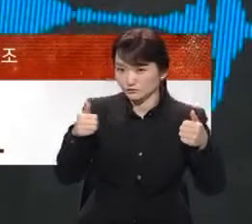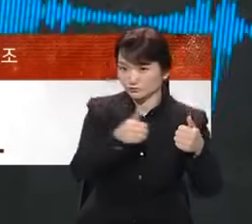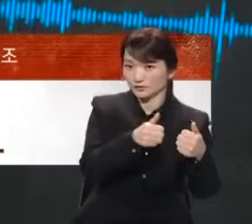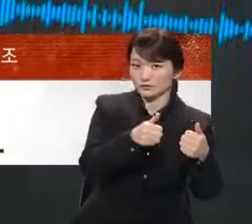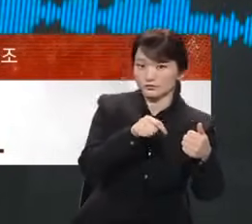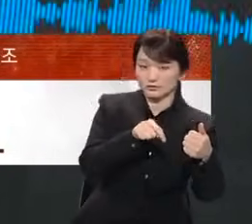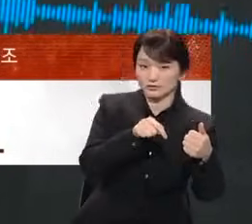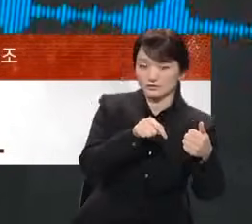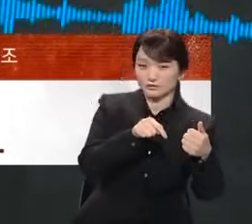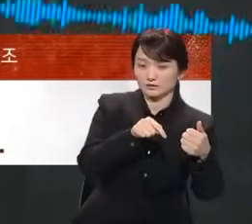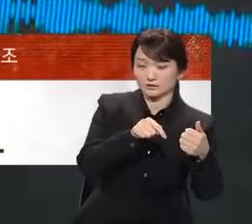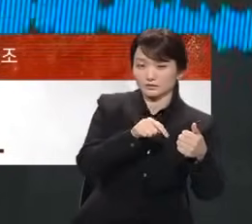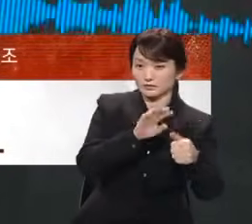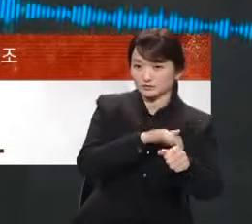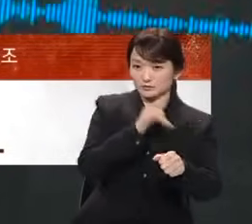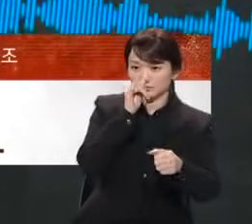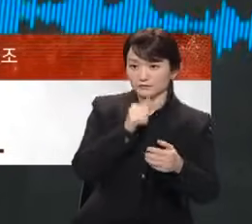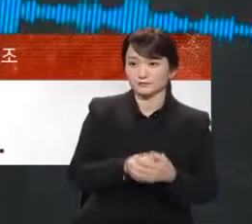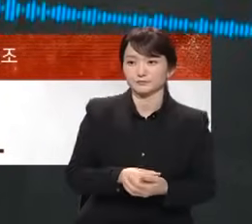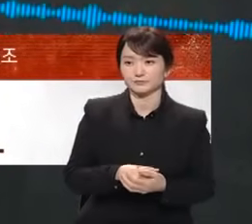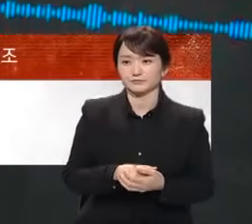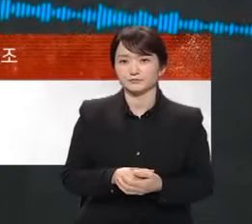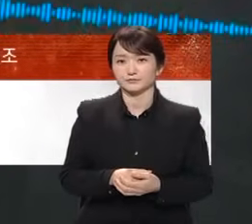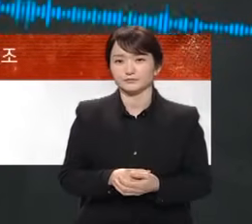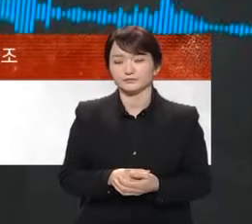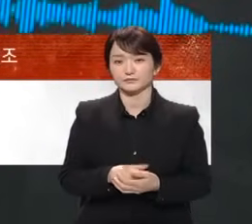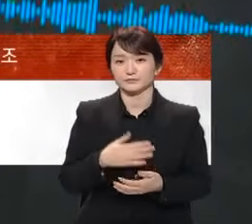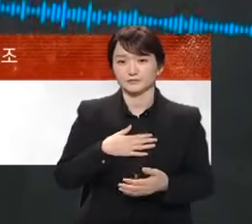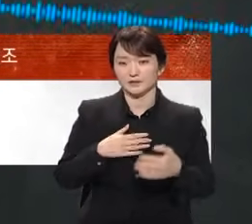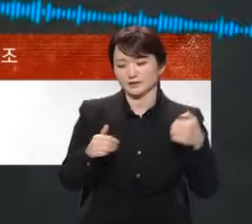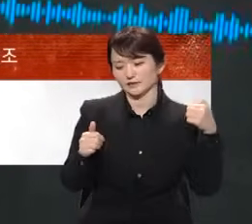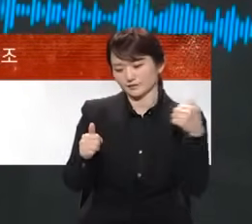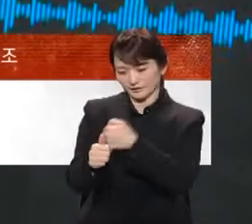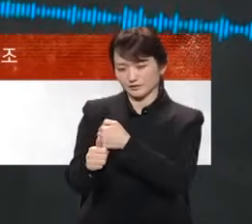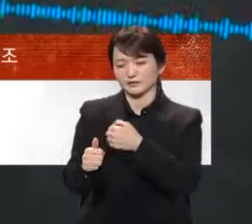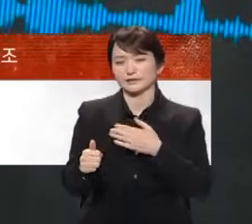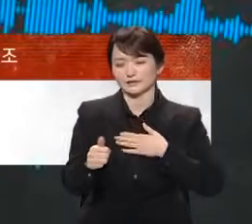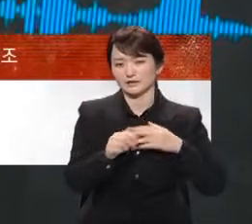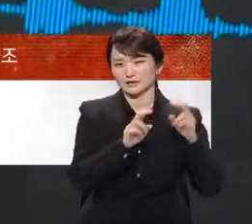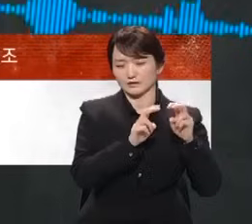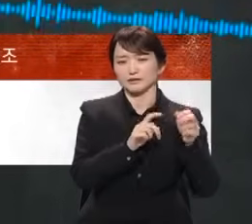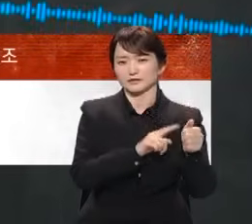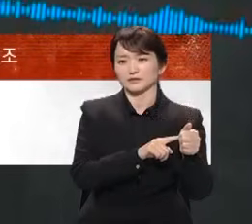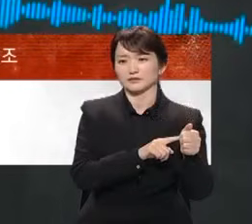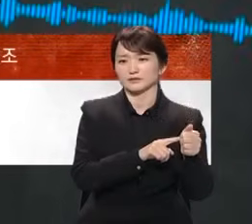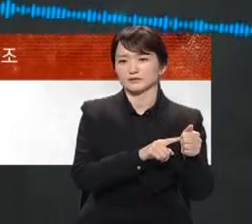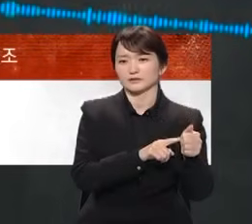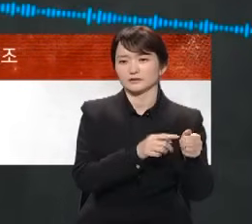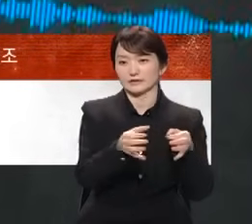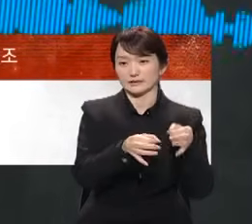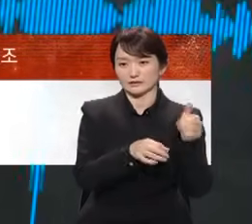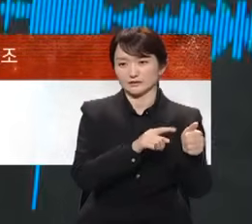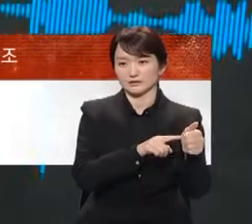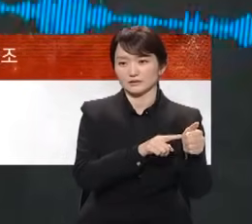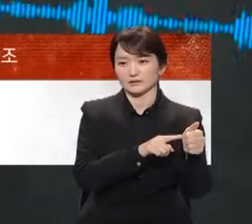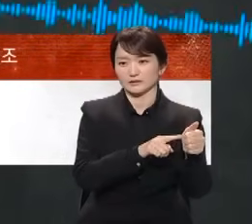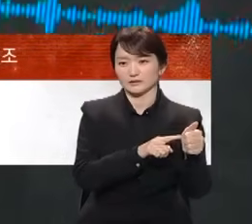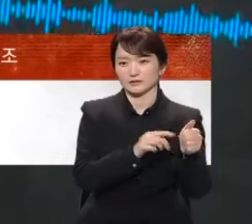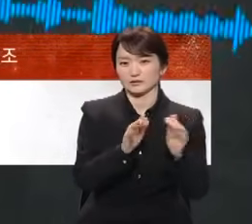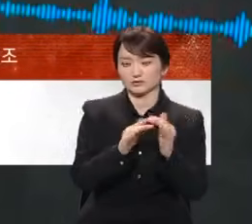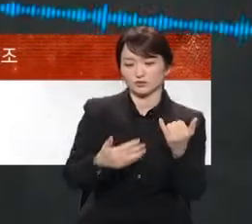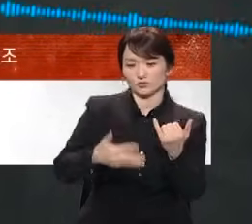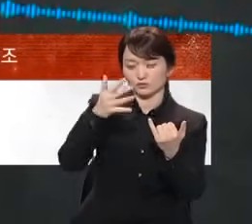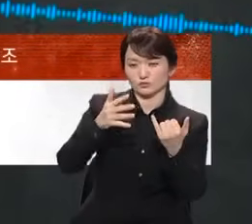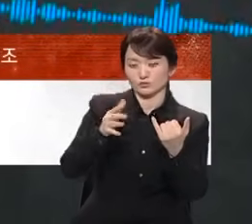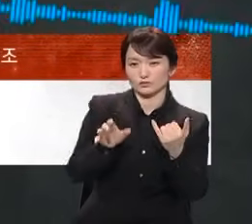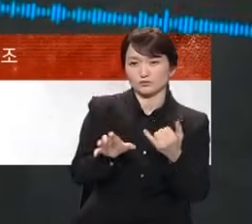그리고 그 때린 사람이 접니다. 이게 제가 사장입니다. 네, 그래서 제가 그 유튜브에 내려달라고 올렸고요. 술이